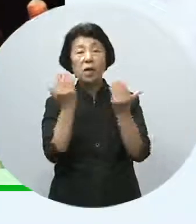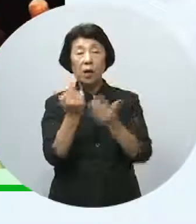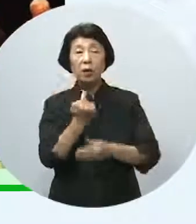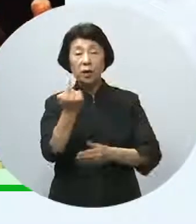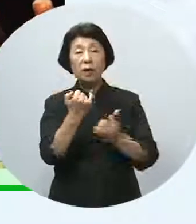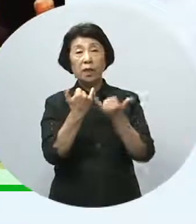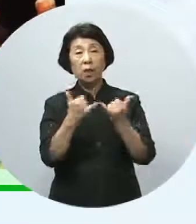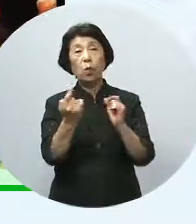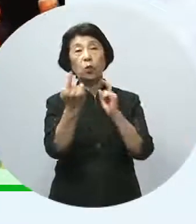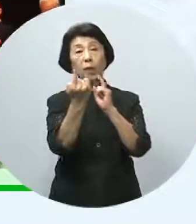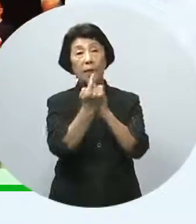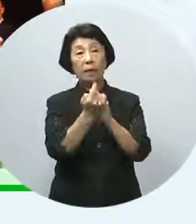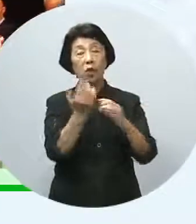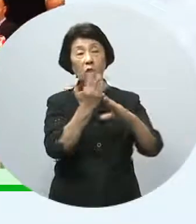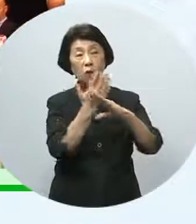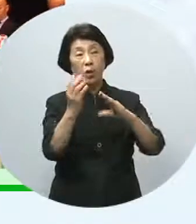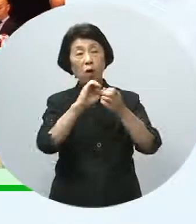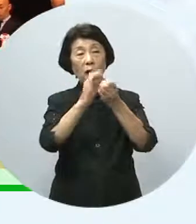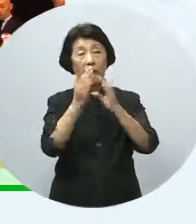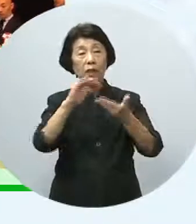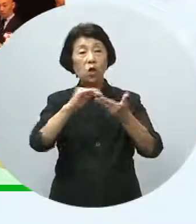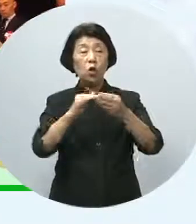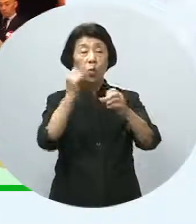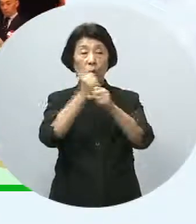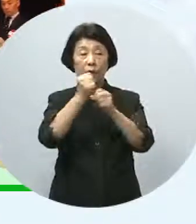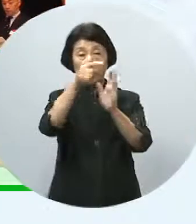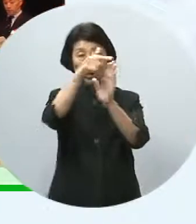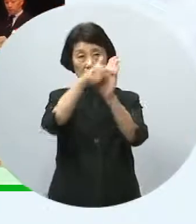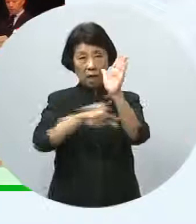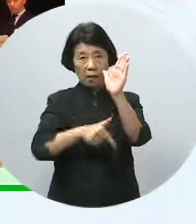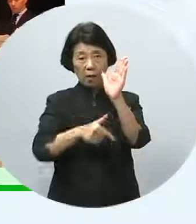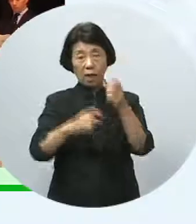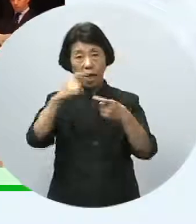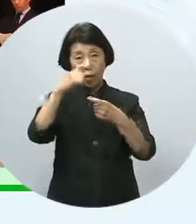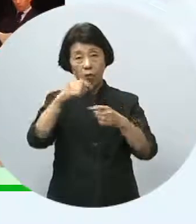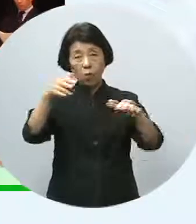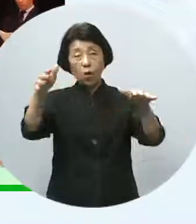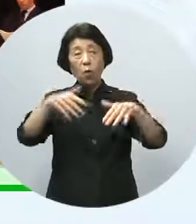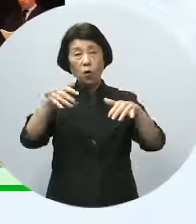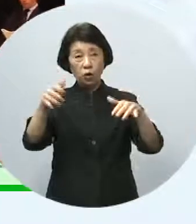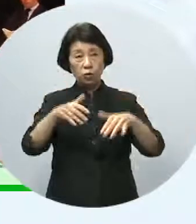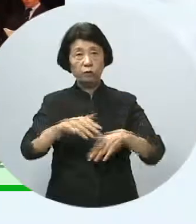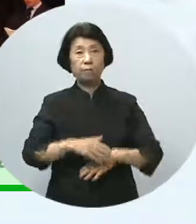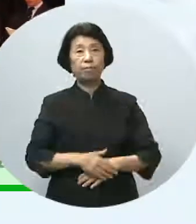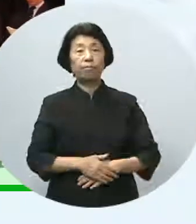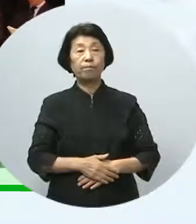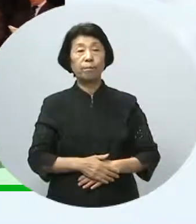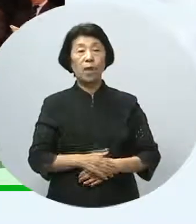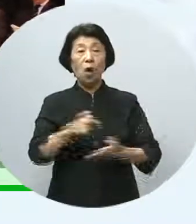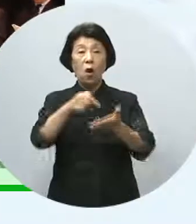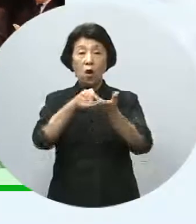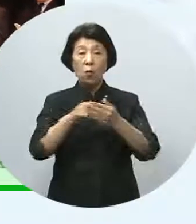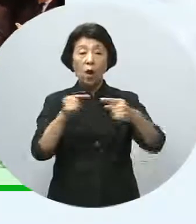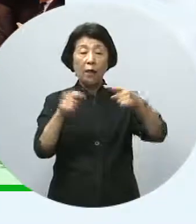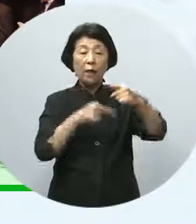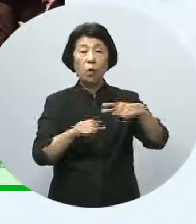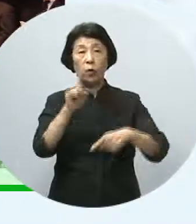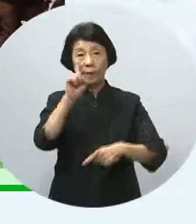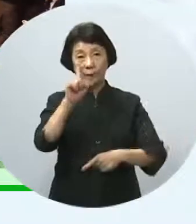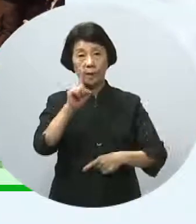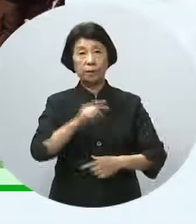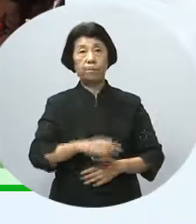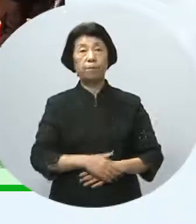対象に緑と花のまちづくりをテーマこうした標語を募集しています応募は一人別種となり